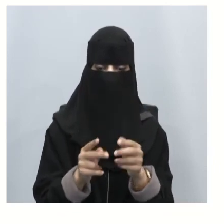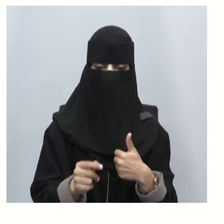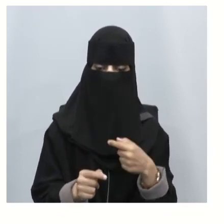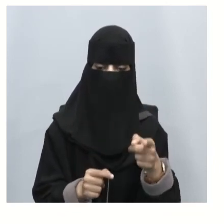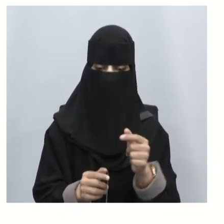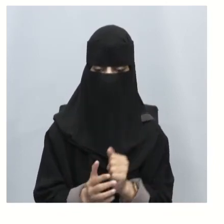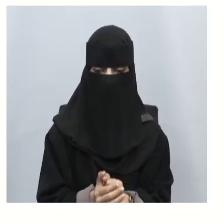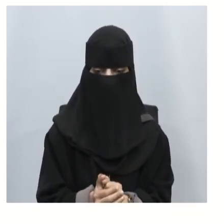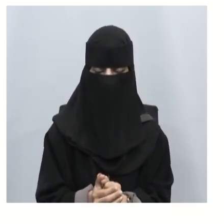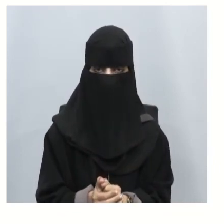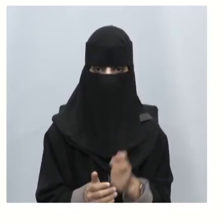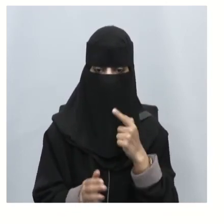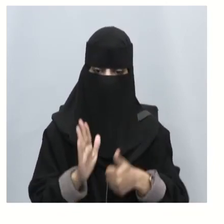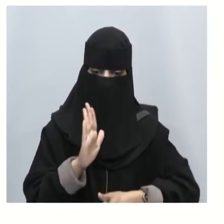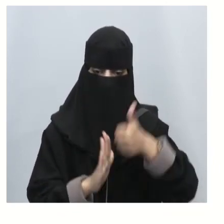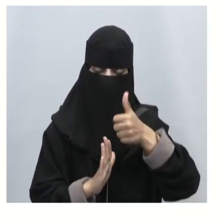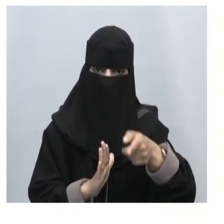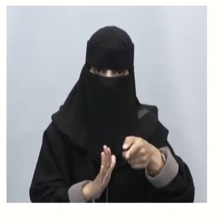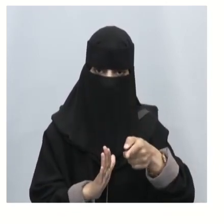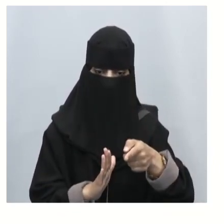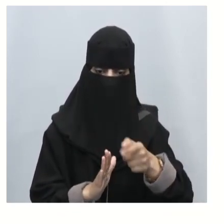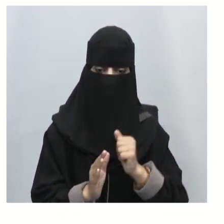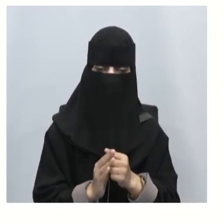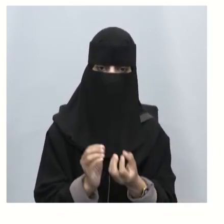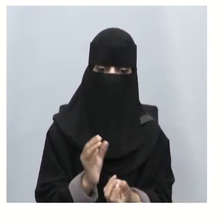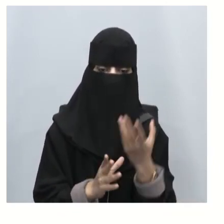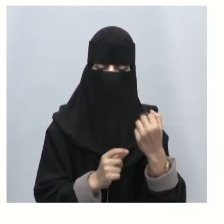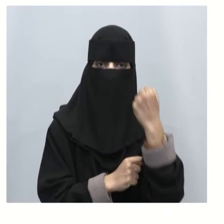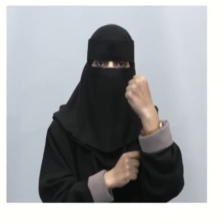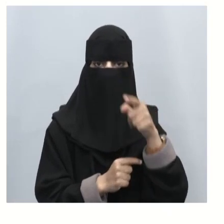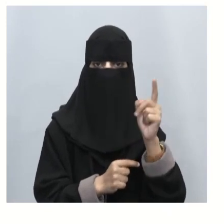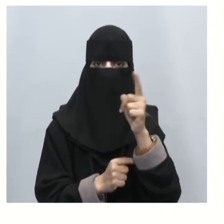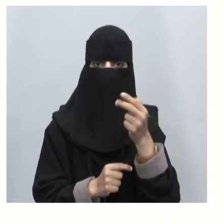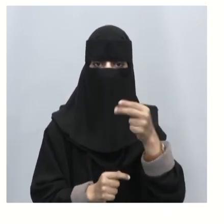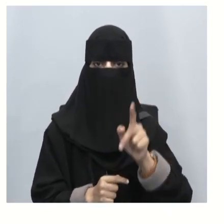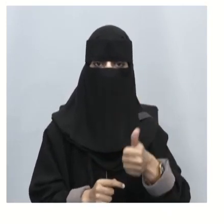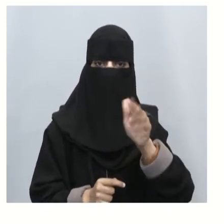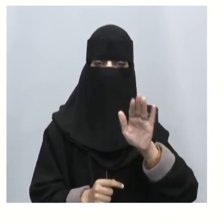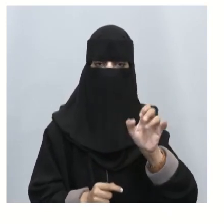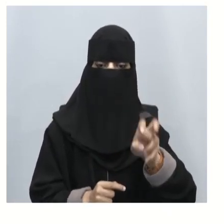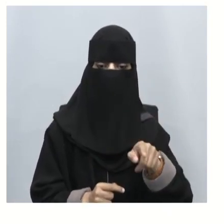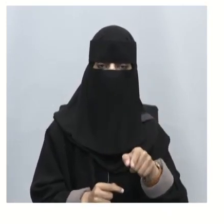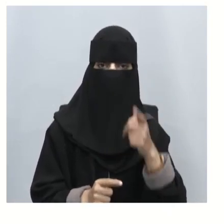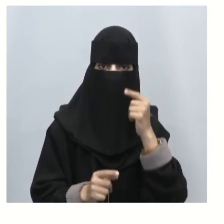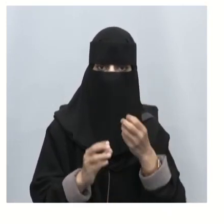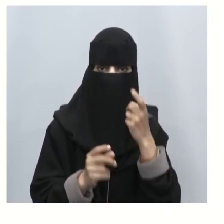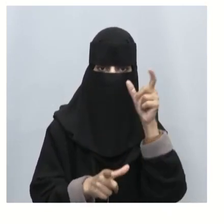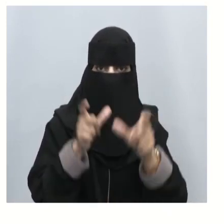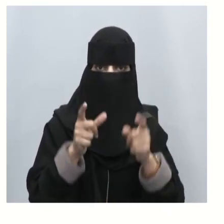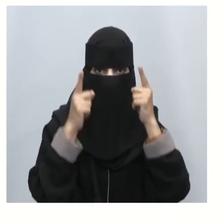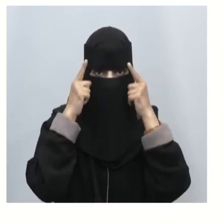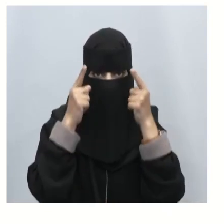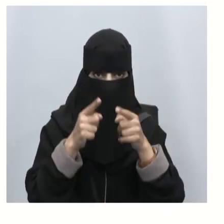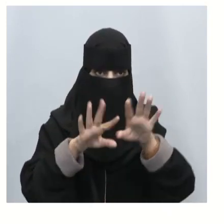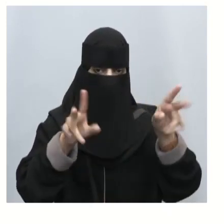فاولا استطاعوا هؤلاء الخلفاء اظهار قوه الدوله العباسيه لذلك هم برزوا لانهم